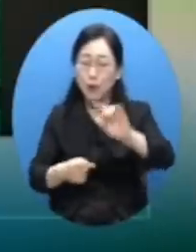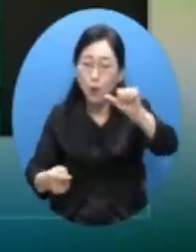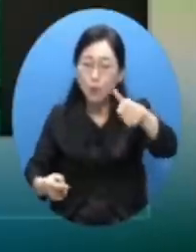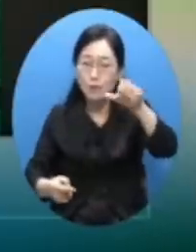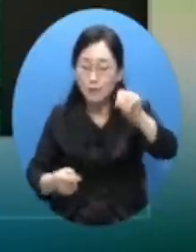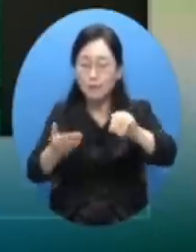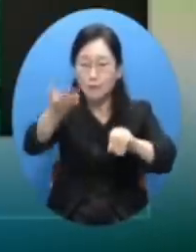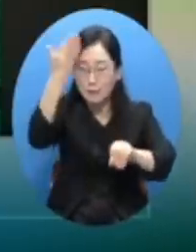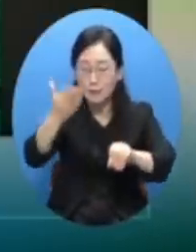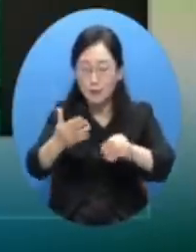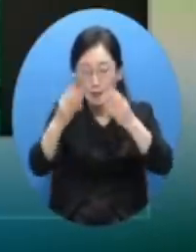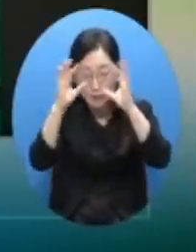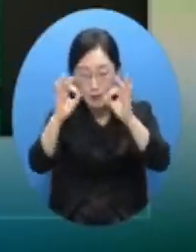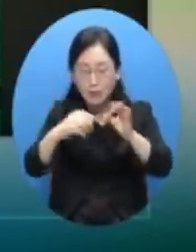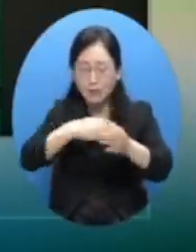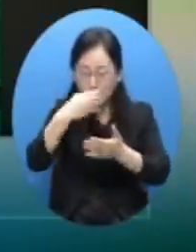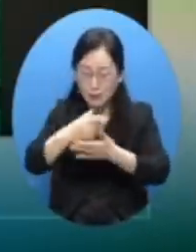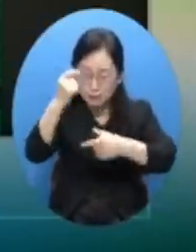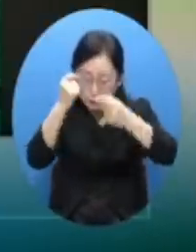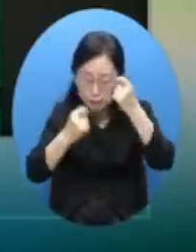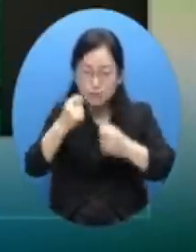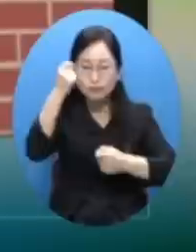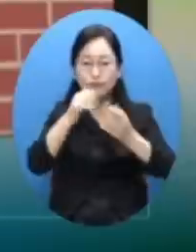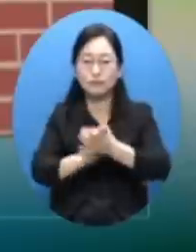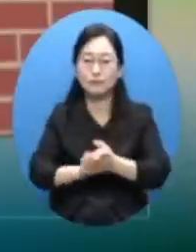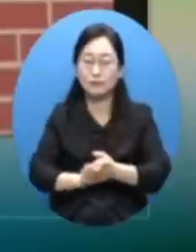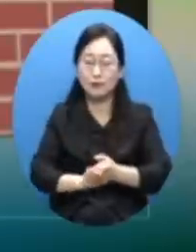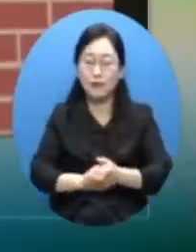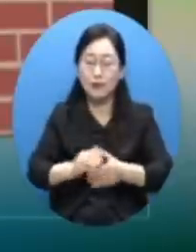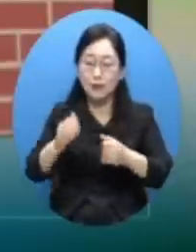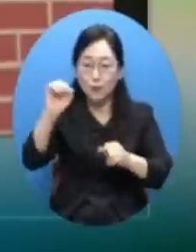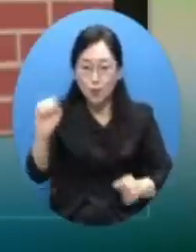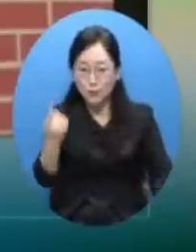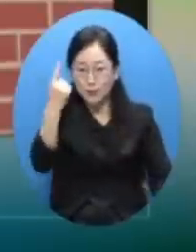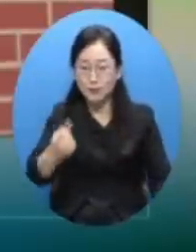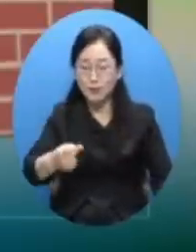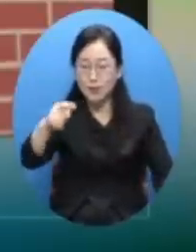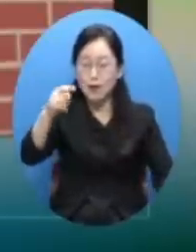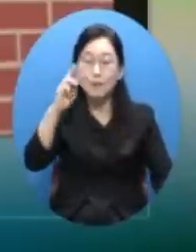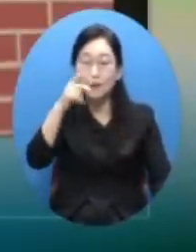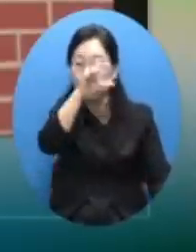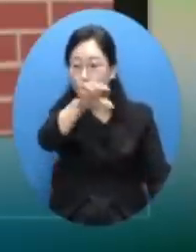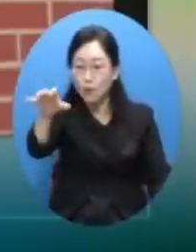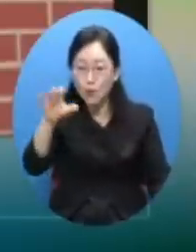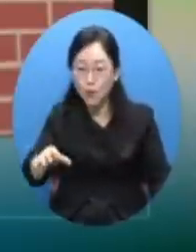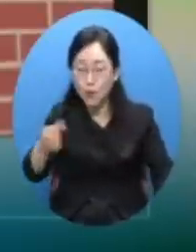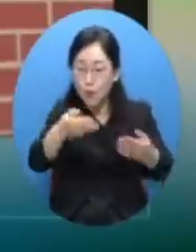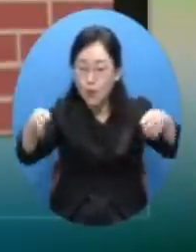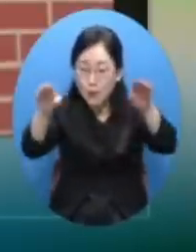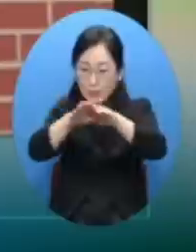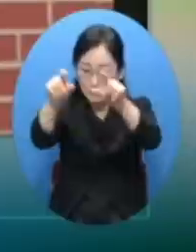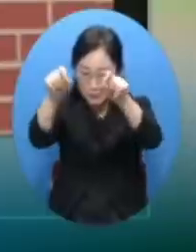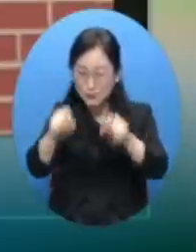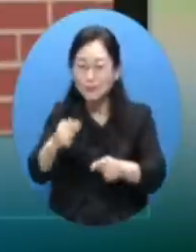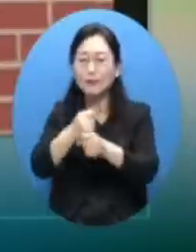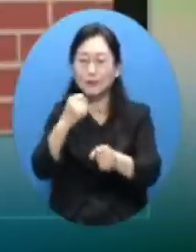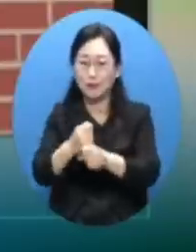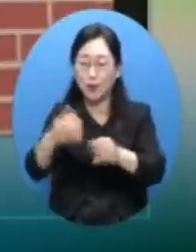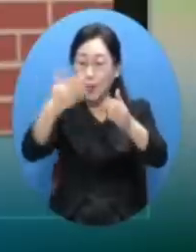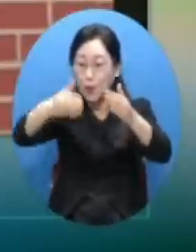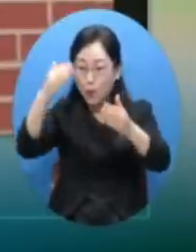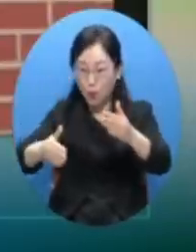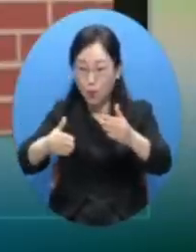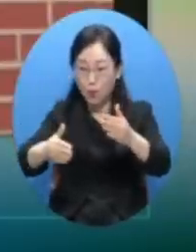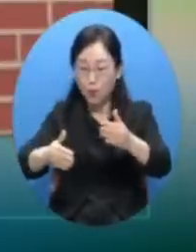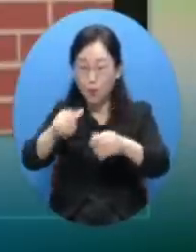영화를 보았습니다. 이 영화의 영향으로 미국 곳곳에 베이비박스가 만들어지고 공공기관에 의무적으로 베이비박스를 만드는 그런